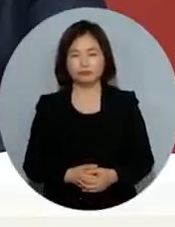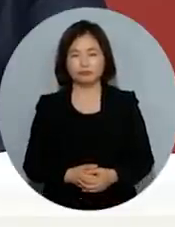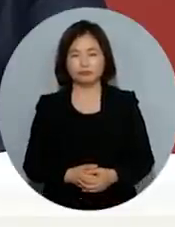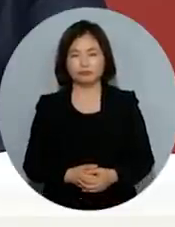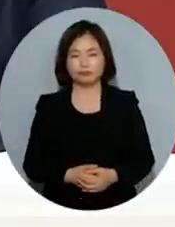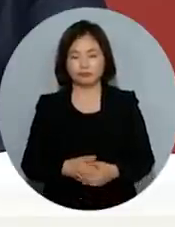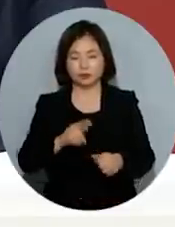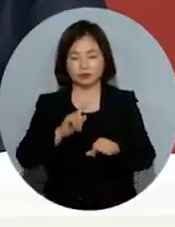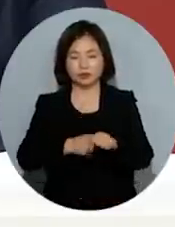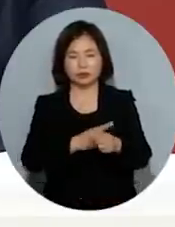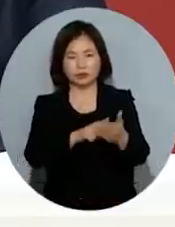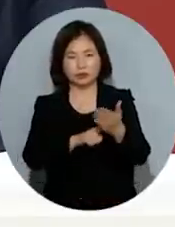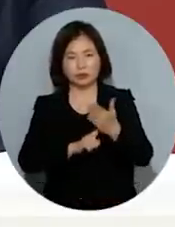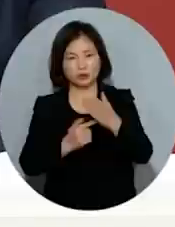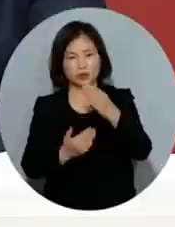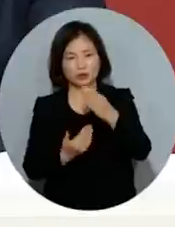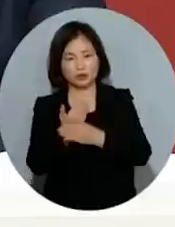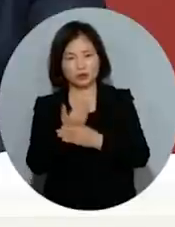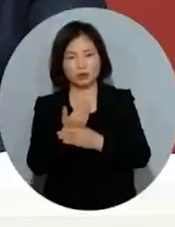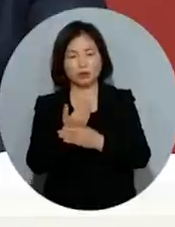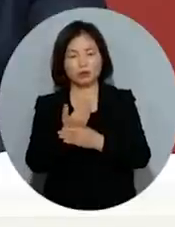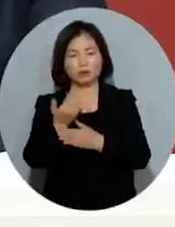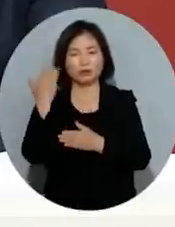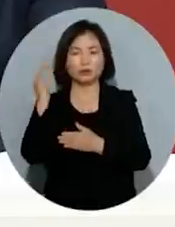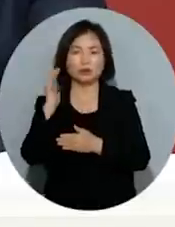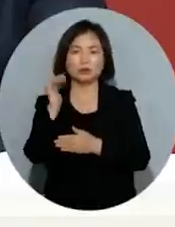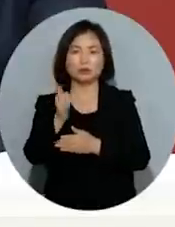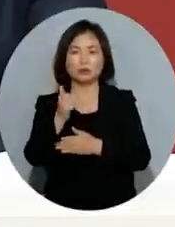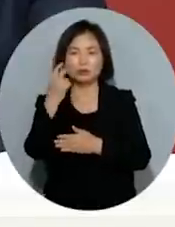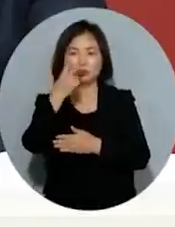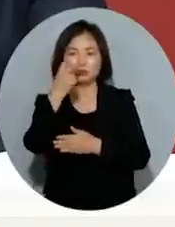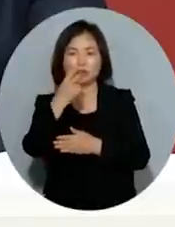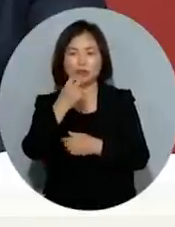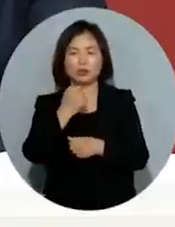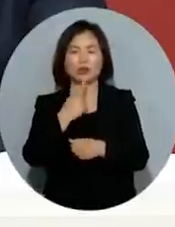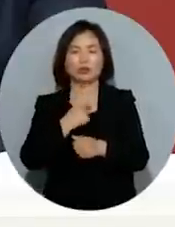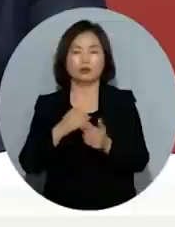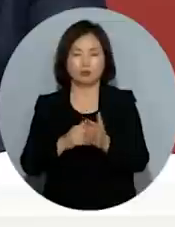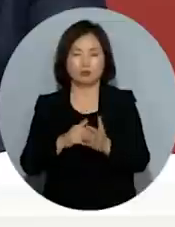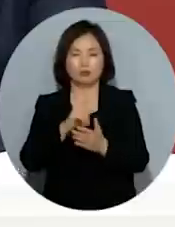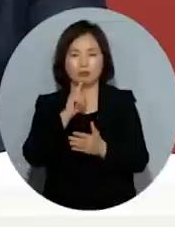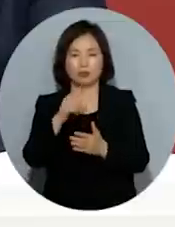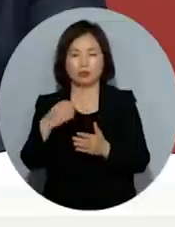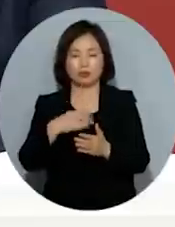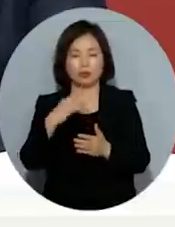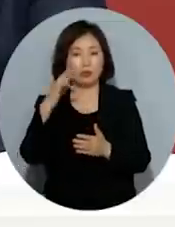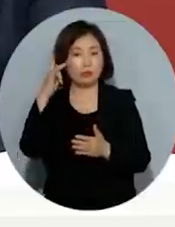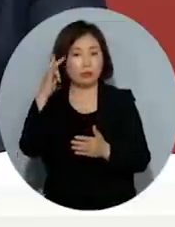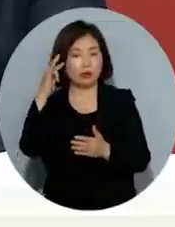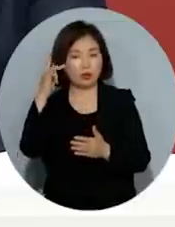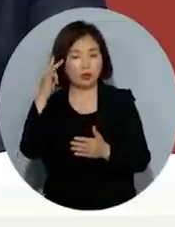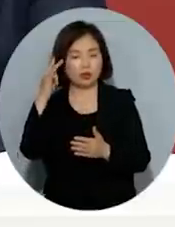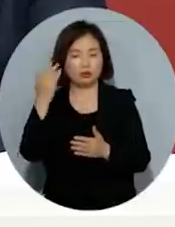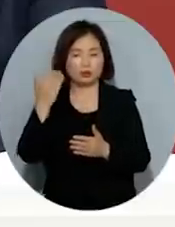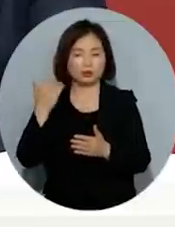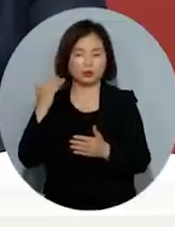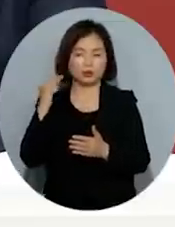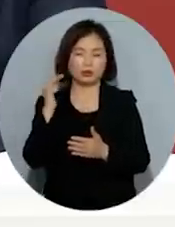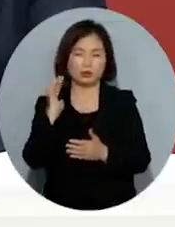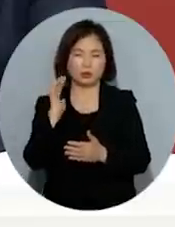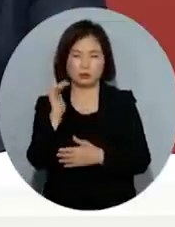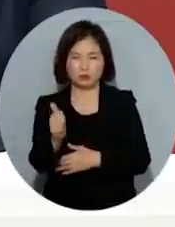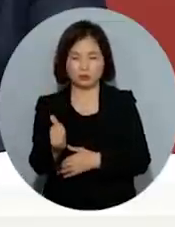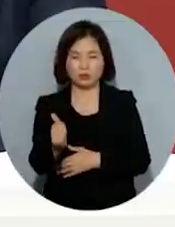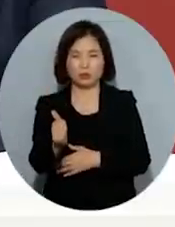저절로 드러난 사건만 전직 대통령 두 분 수사했다고 말씀하셨는데 박근혜 전 대통령 같은